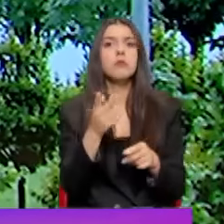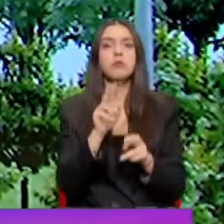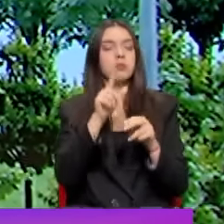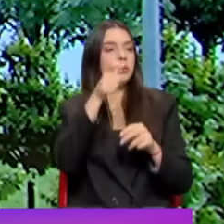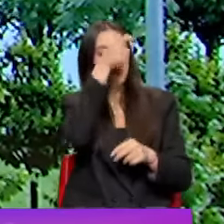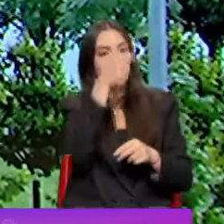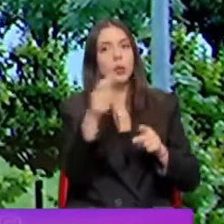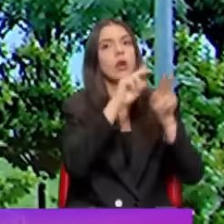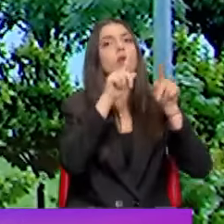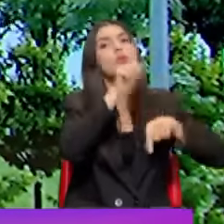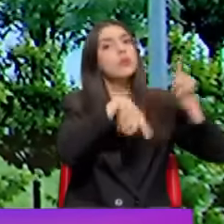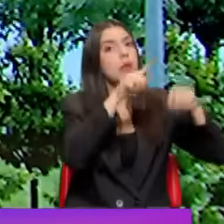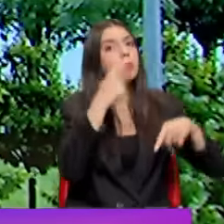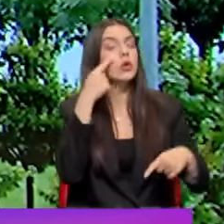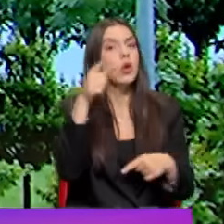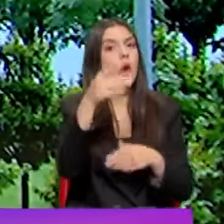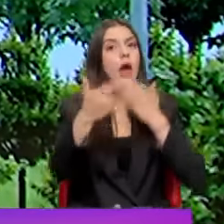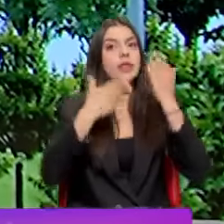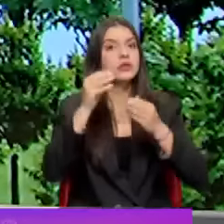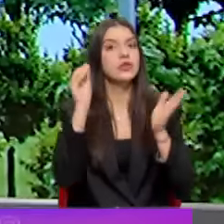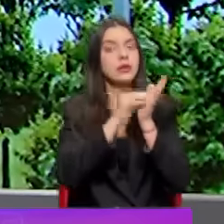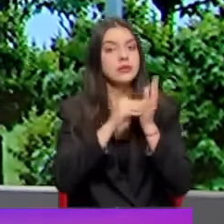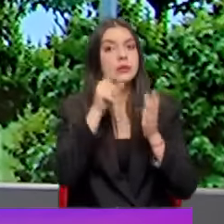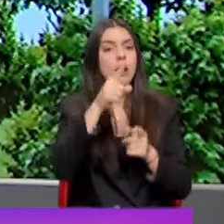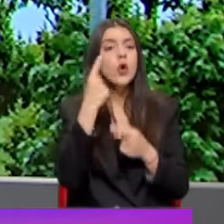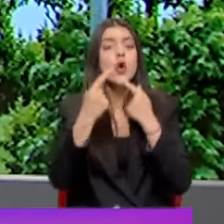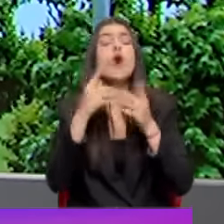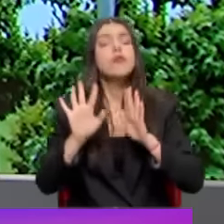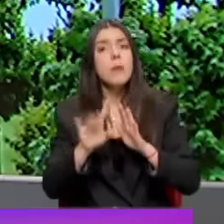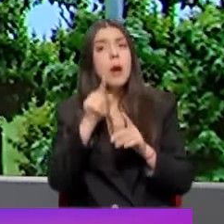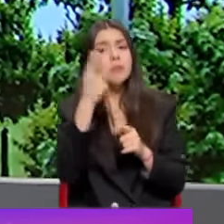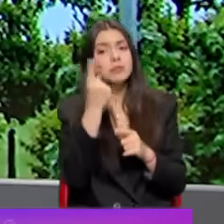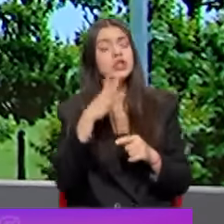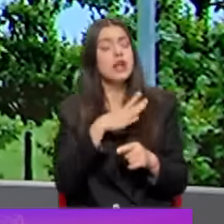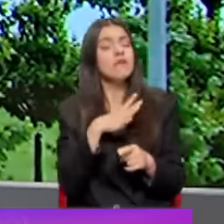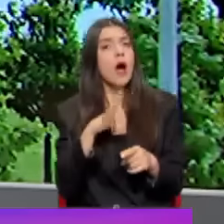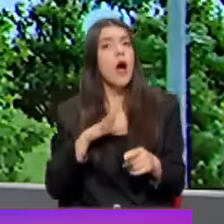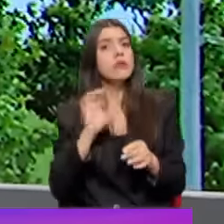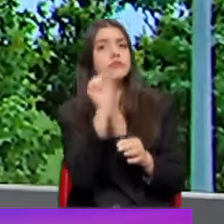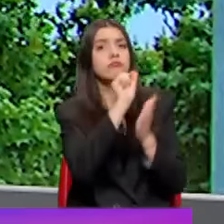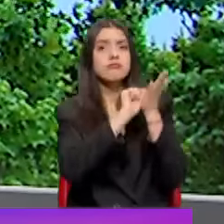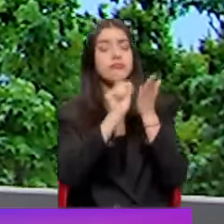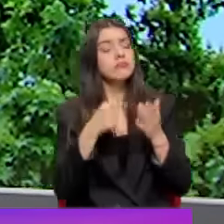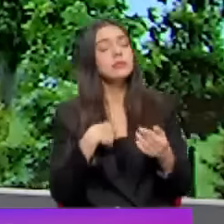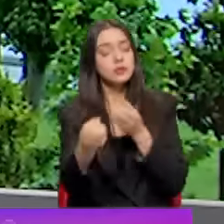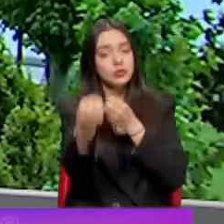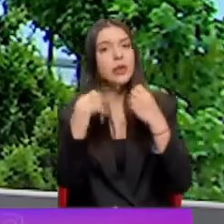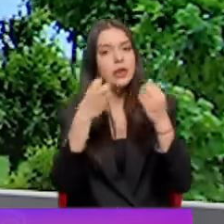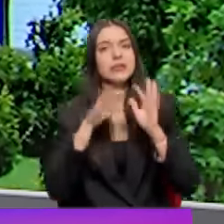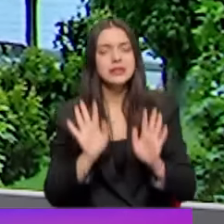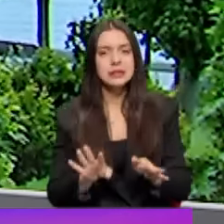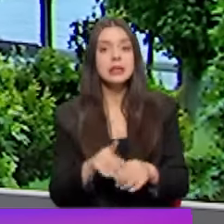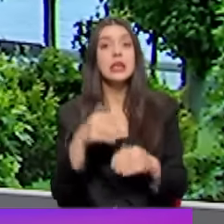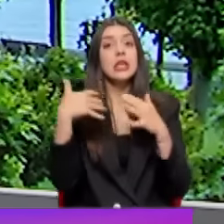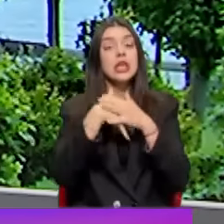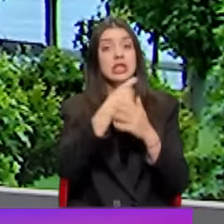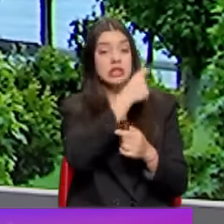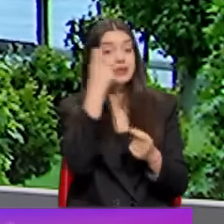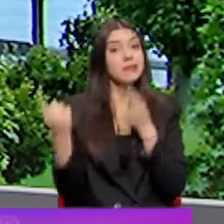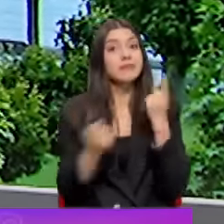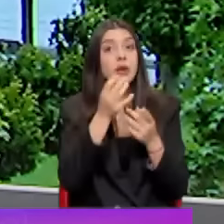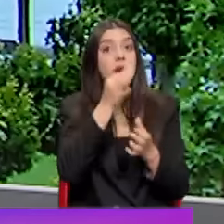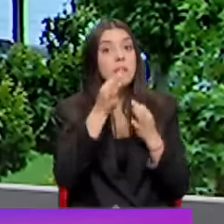konuşulmuyor ama aslında bir de böyle bir şey var dediğiniz konuyla ilgili yazıp gönderebilirsiniz gecenin sıcak gelişmeleri ile başlayacağım